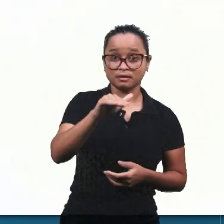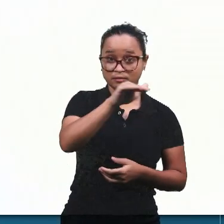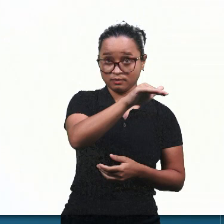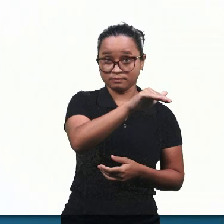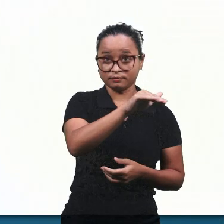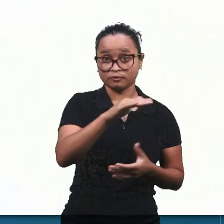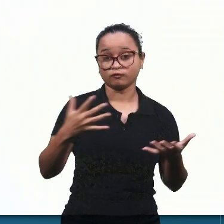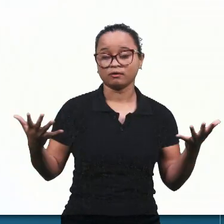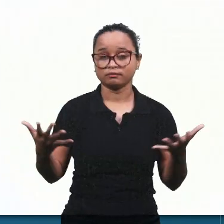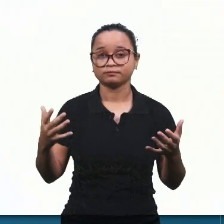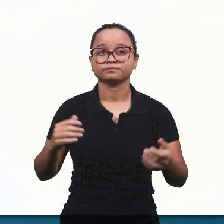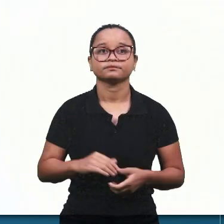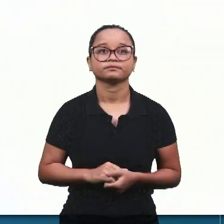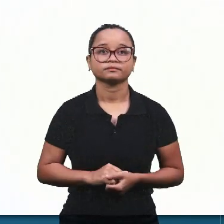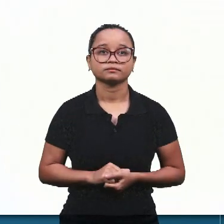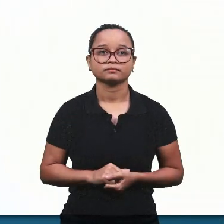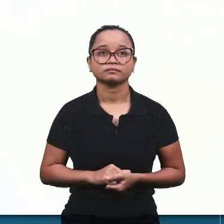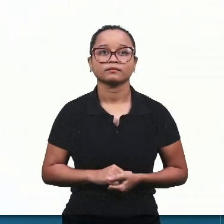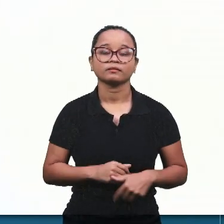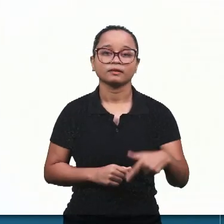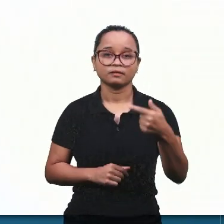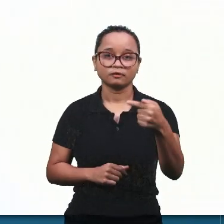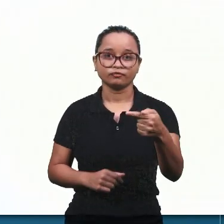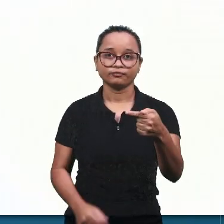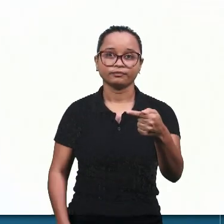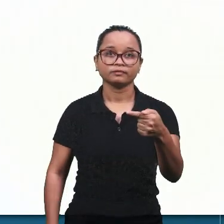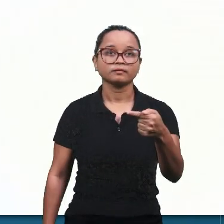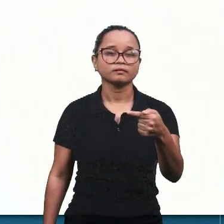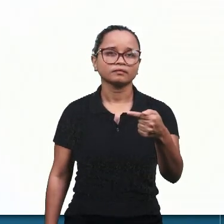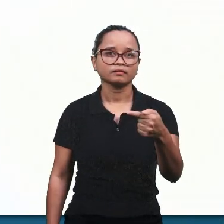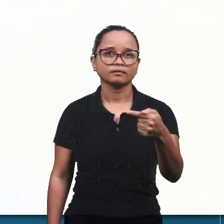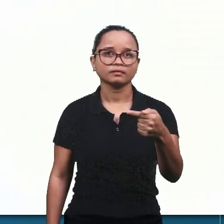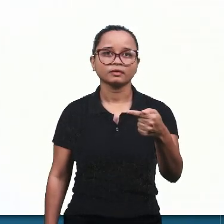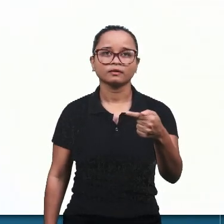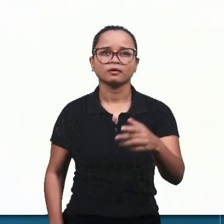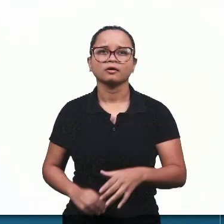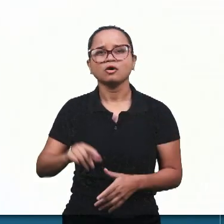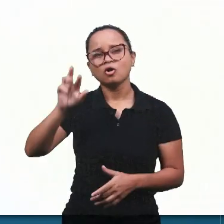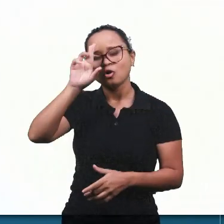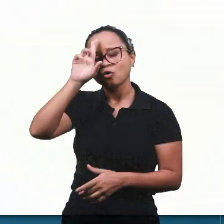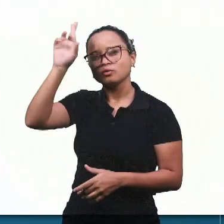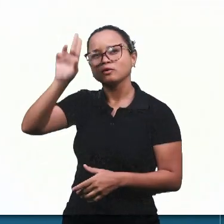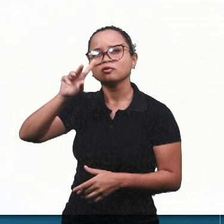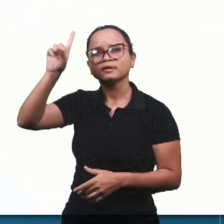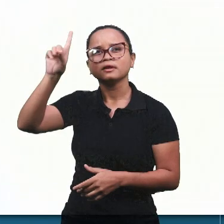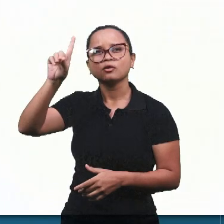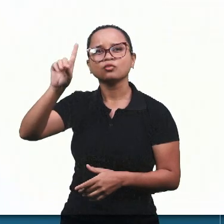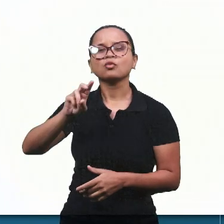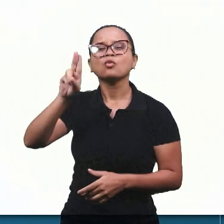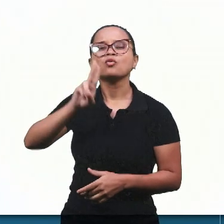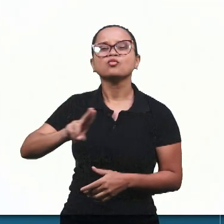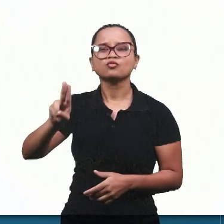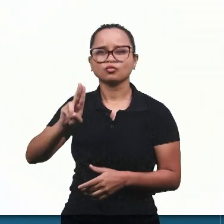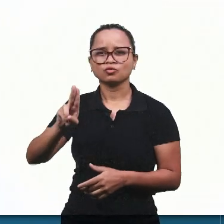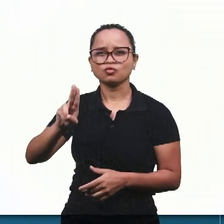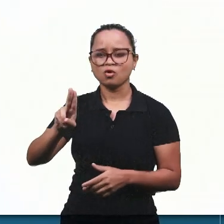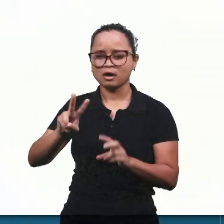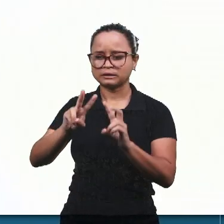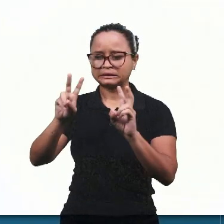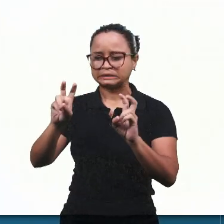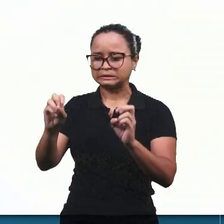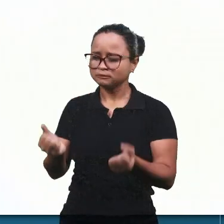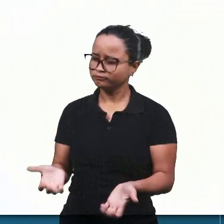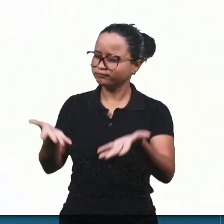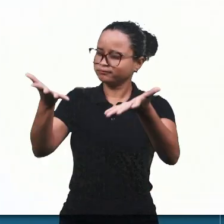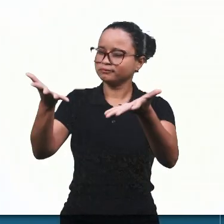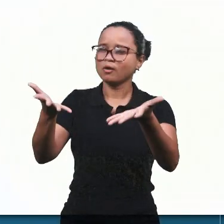questions qui s'adressent aux enfants, terminés et adolescents. Question 7. Combien de fois le Seigneur Dieu a utilisé l'expression